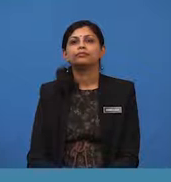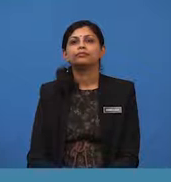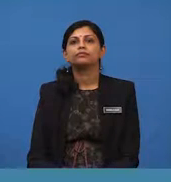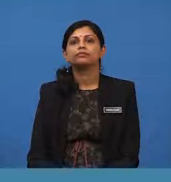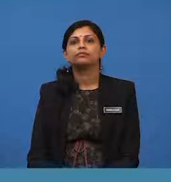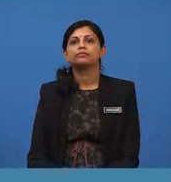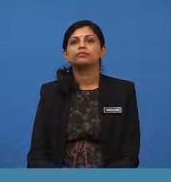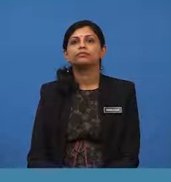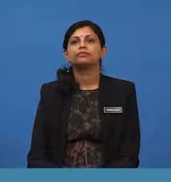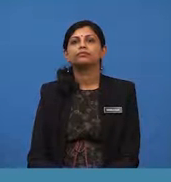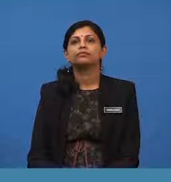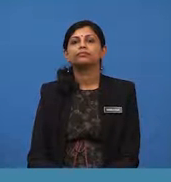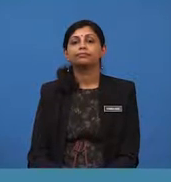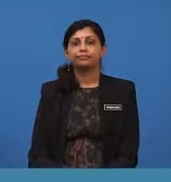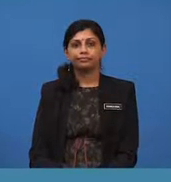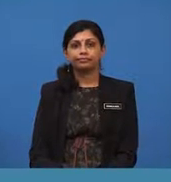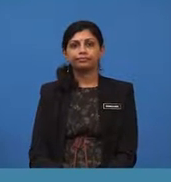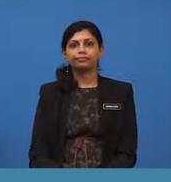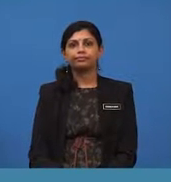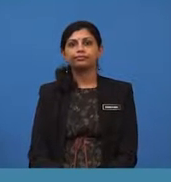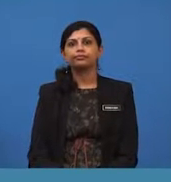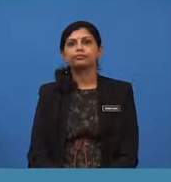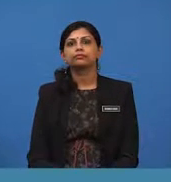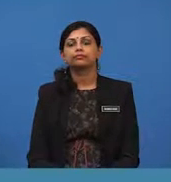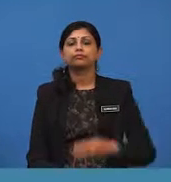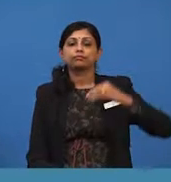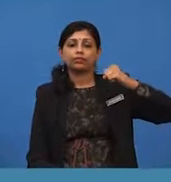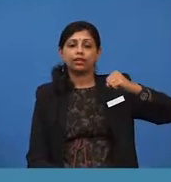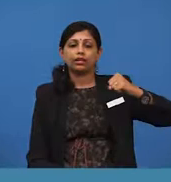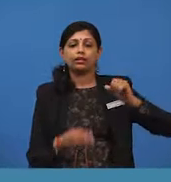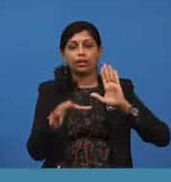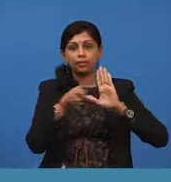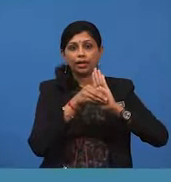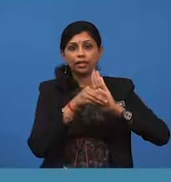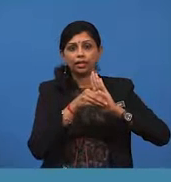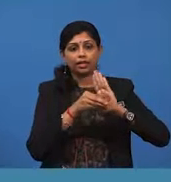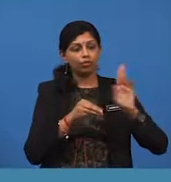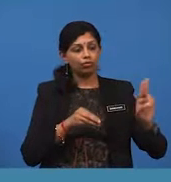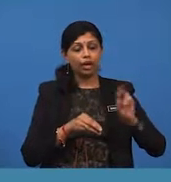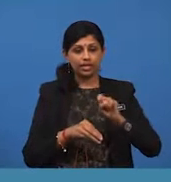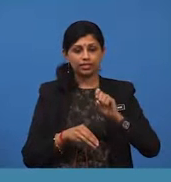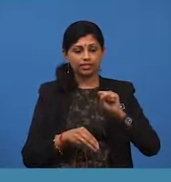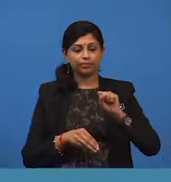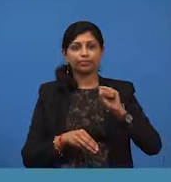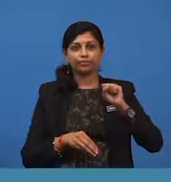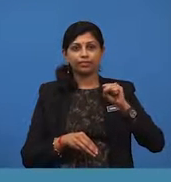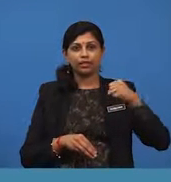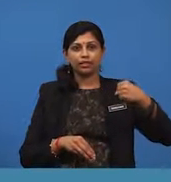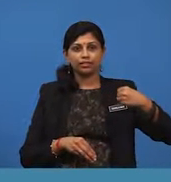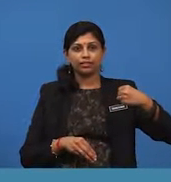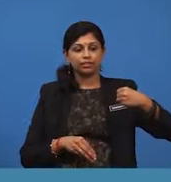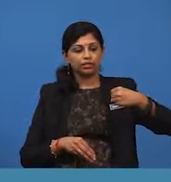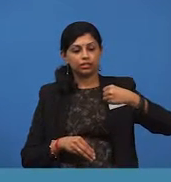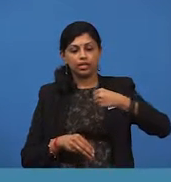Apabila kutub selatan magnet digerakkan ke hujung R akan menjadi kutub